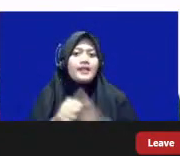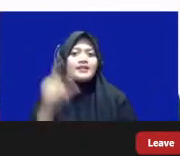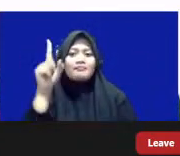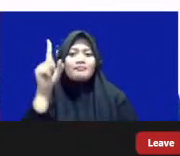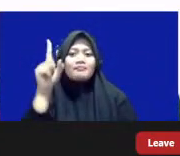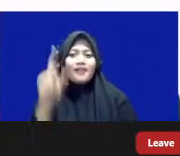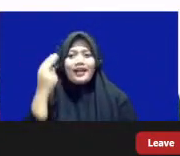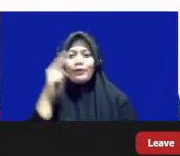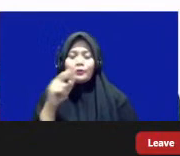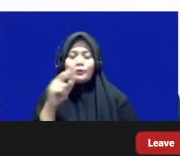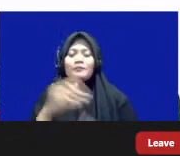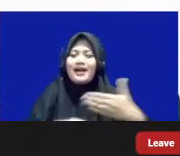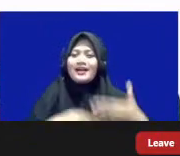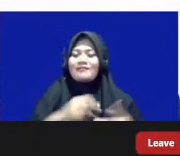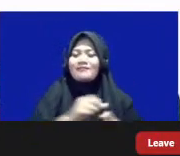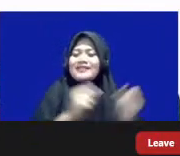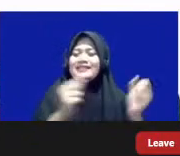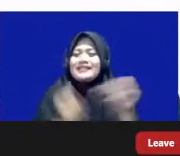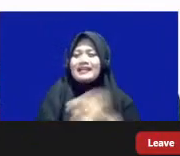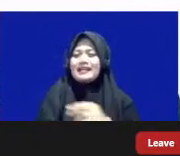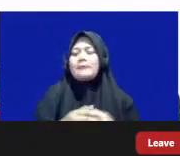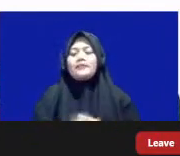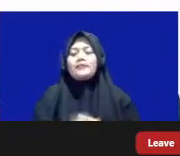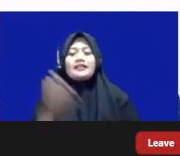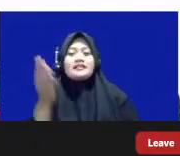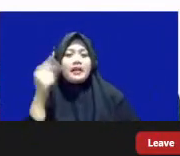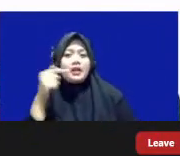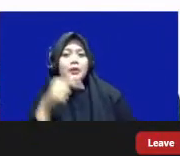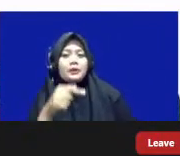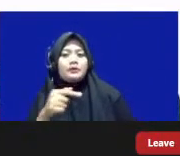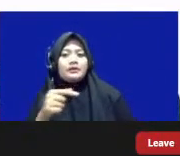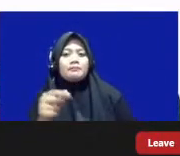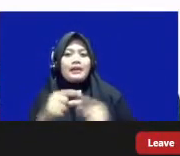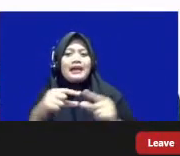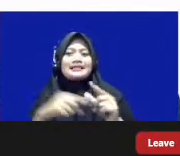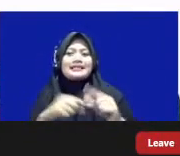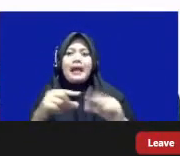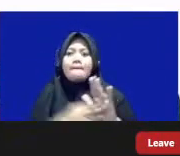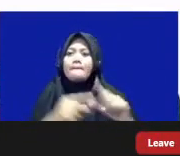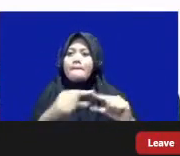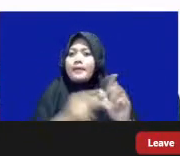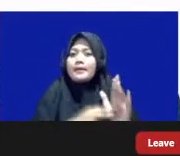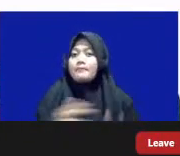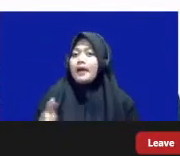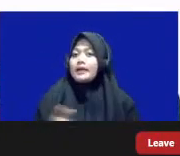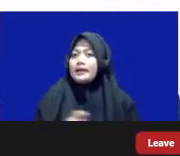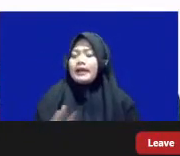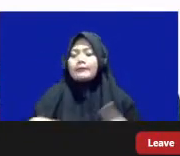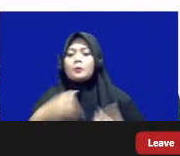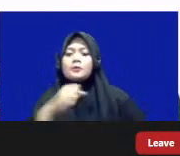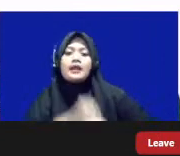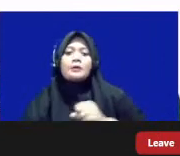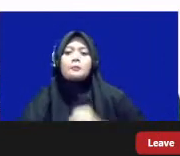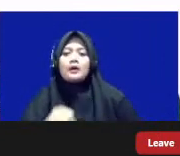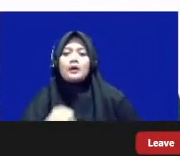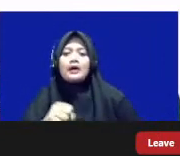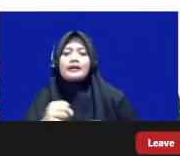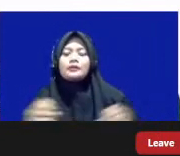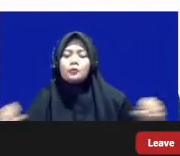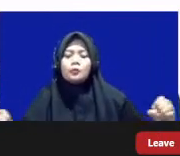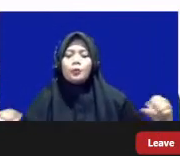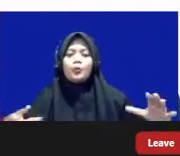penanggulangan bencana, baik itu kemarin terakhir kita di Pasaman Barat, di Pasaman, atau kita lakukan di Gunung Meletus kemarin